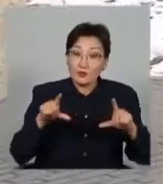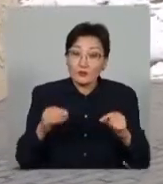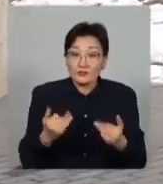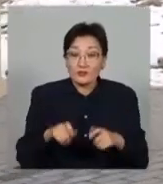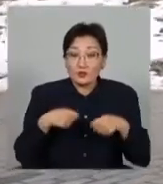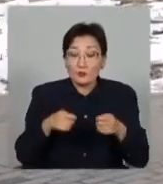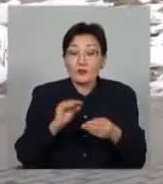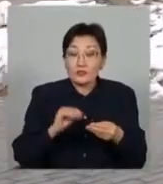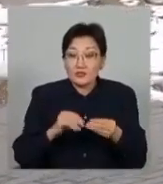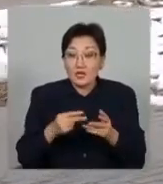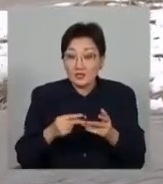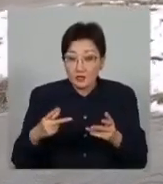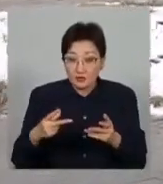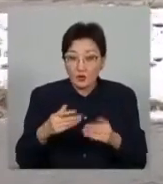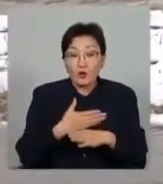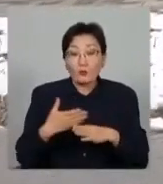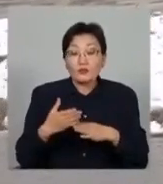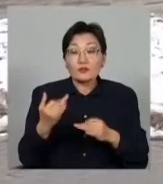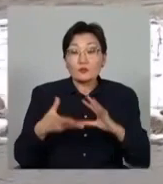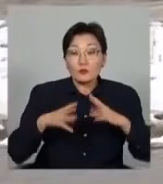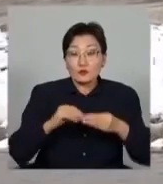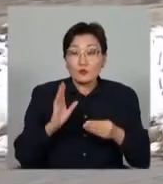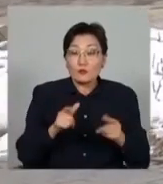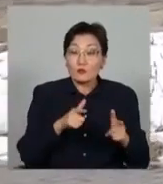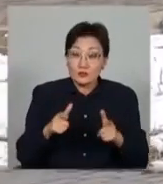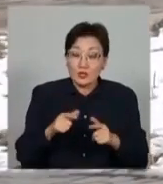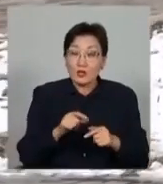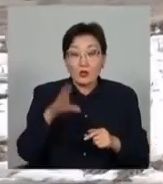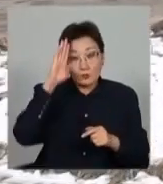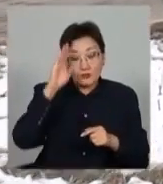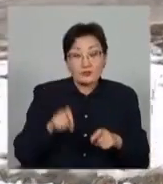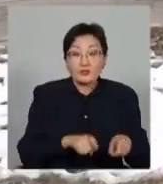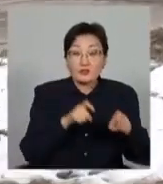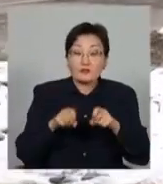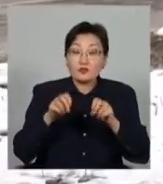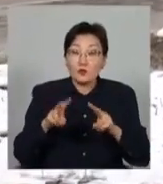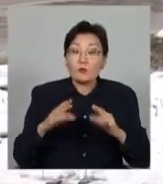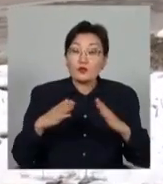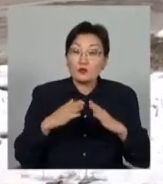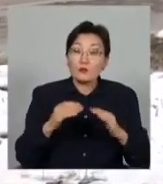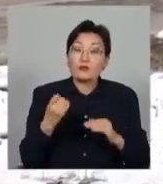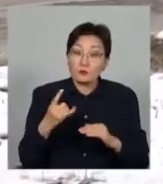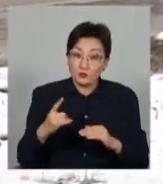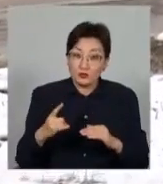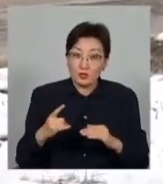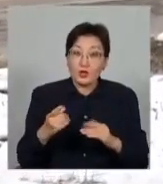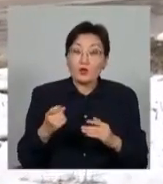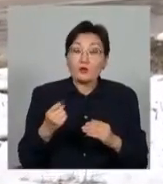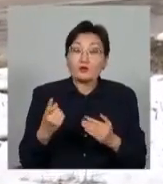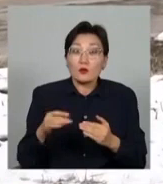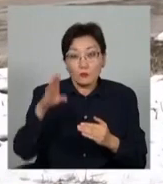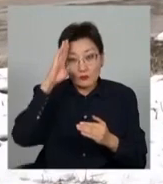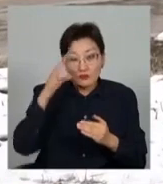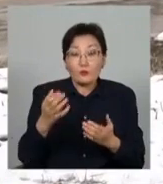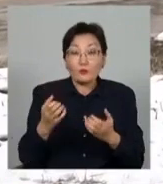он сдает повторные анализы. И после того, как результаты будут готовы, мальчика переведут в специализированный дом ребенка, откуда маленького